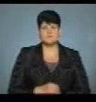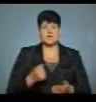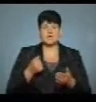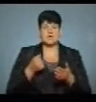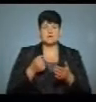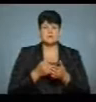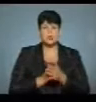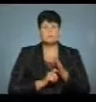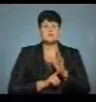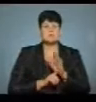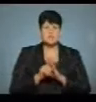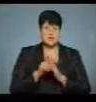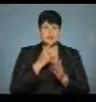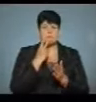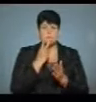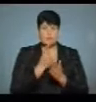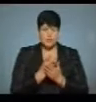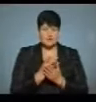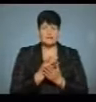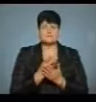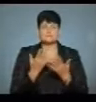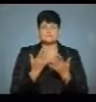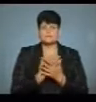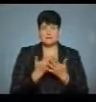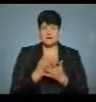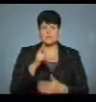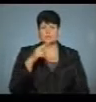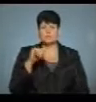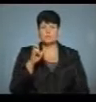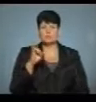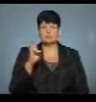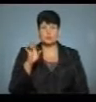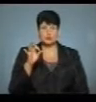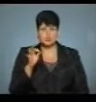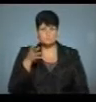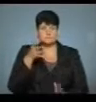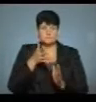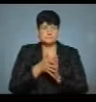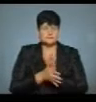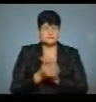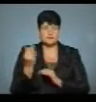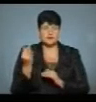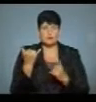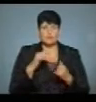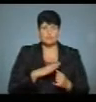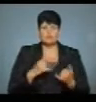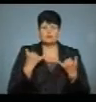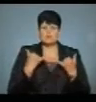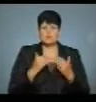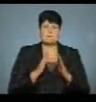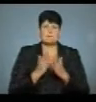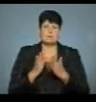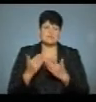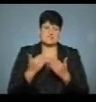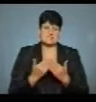Допрем'єрний показ документальної стрічки режисера Богдана Голича «Дубно на скрижалях історії» відбувся сьогодні в бібліотеці музею «Літературне